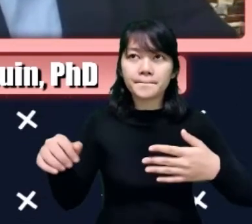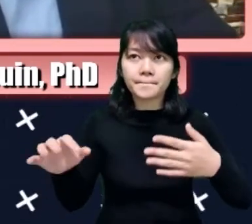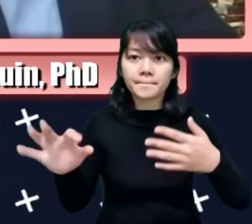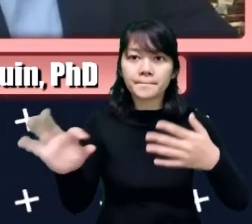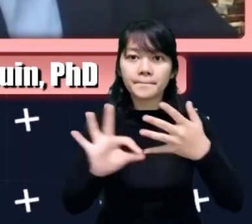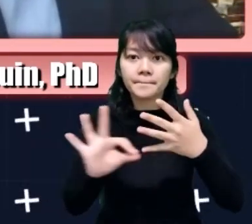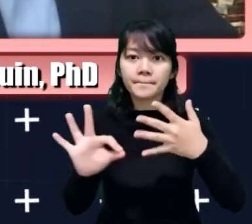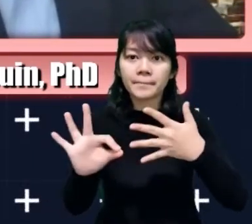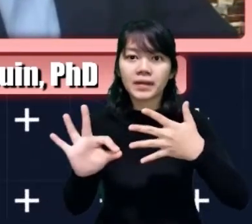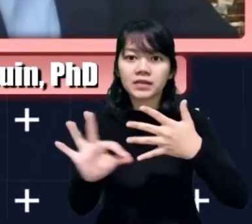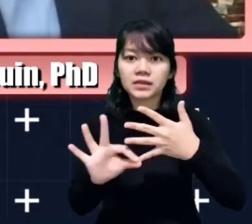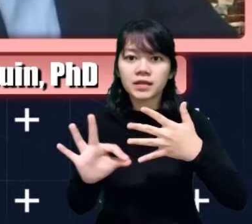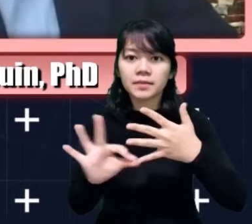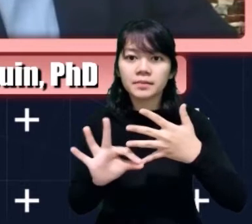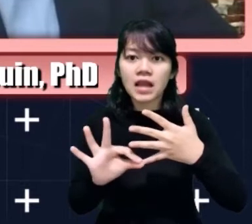ke-11.